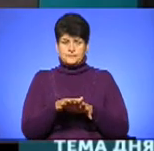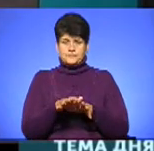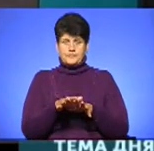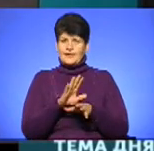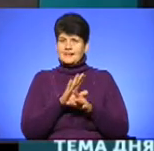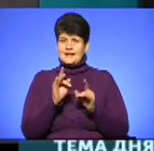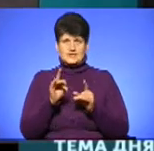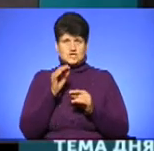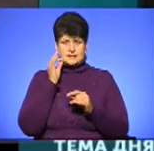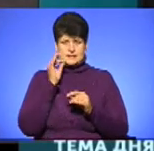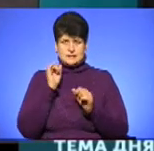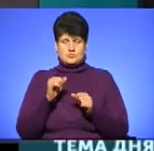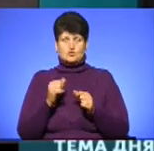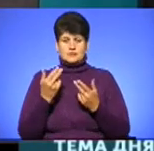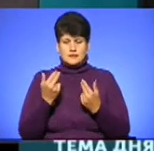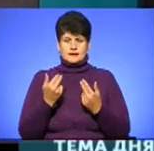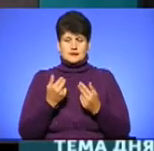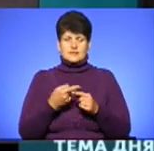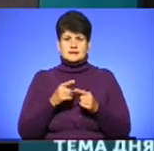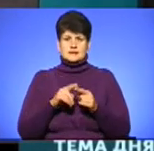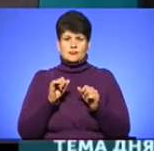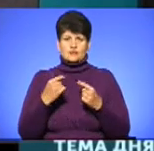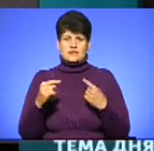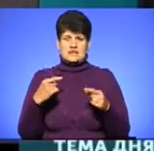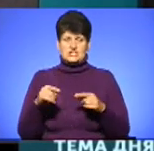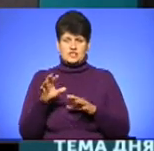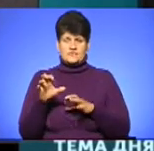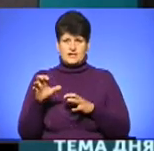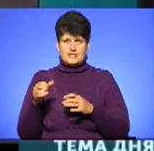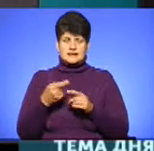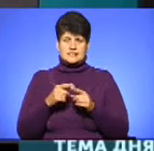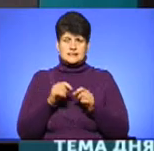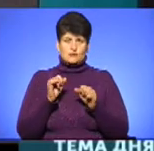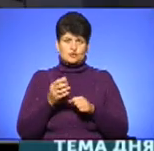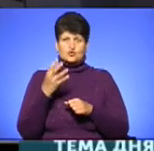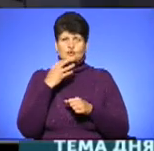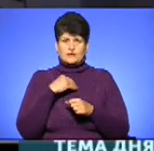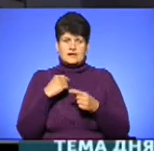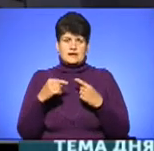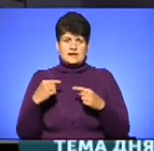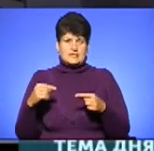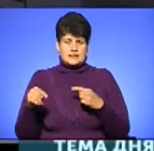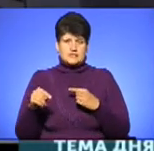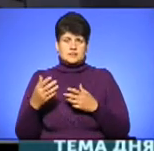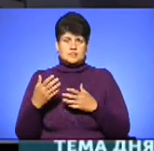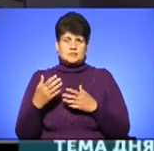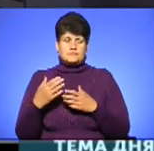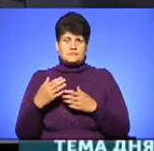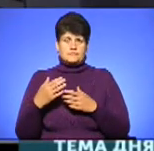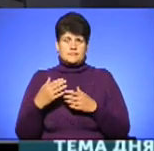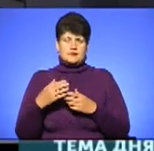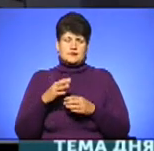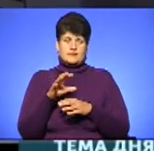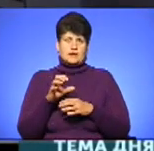можуть переносити. Звичайно, що так, це можуть і можуть інші тварини. Вовки можуть, наприклад, це ковтати так само. Інші всі м'ясовідні тварини,